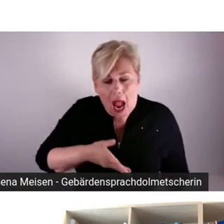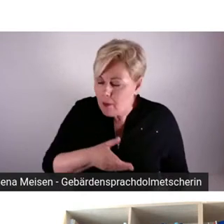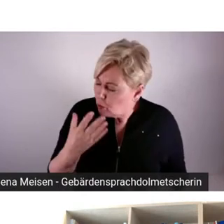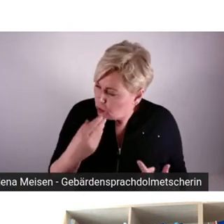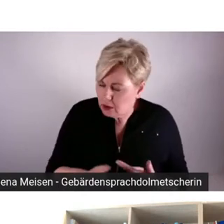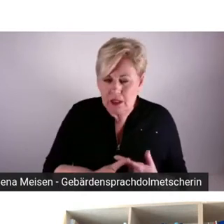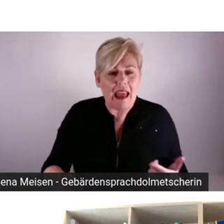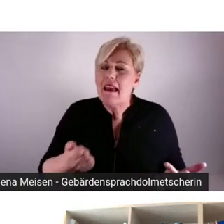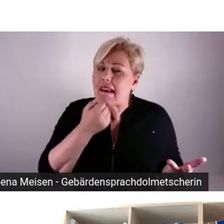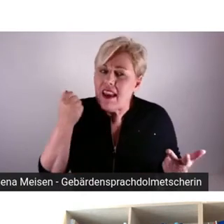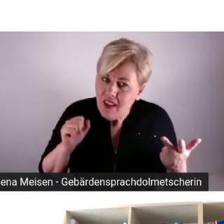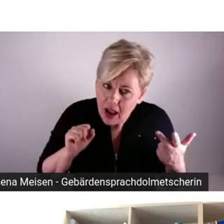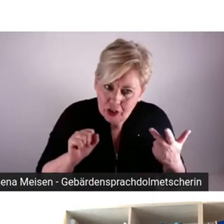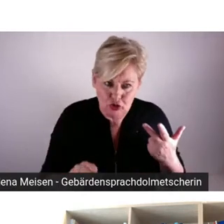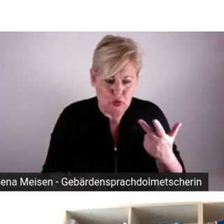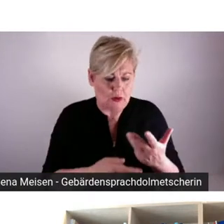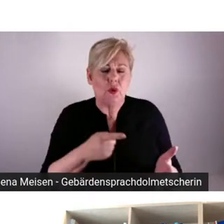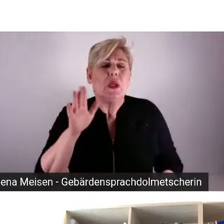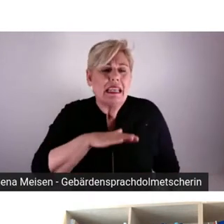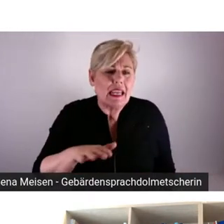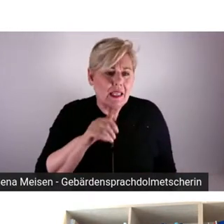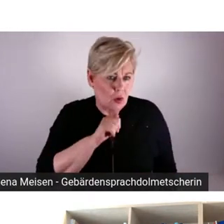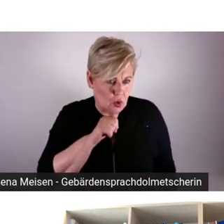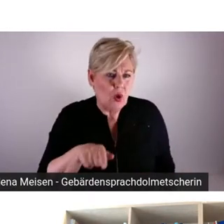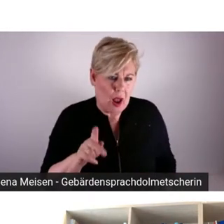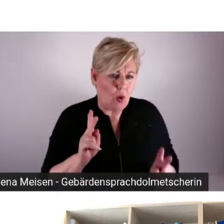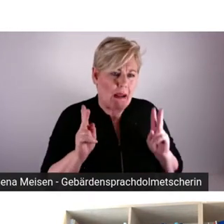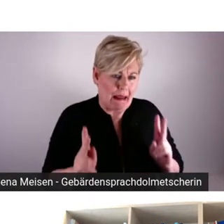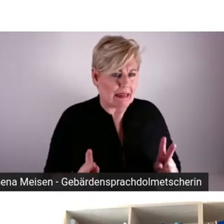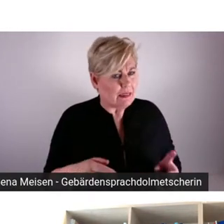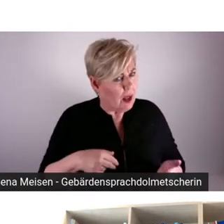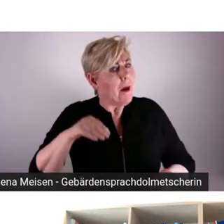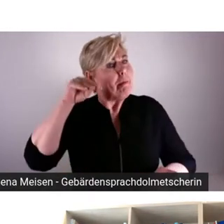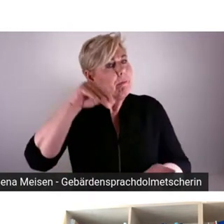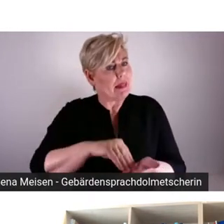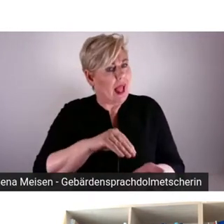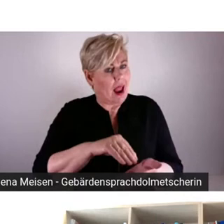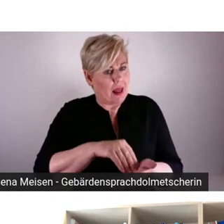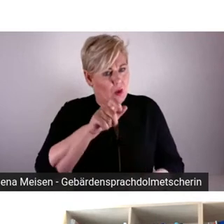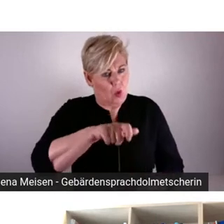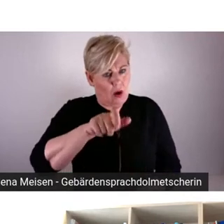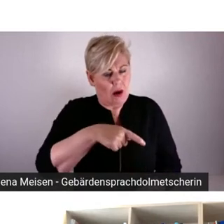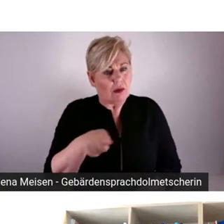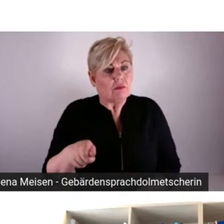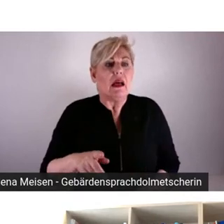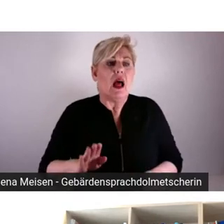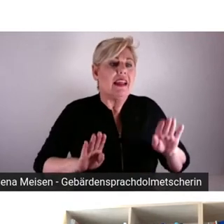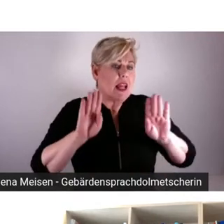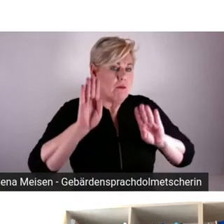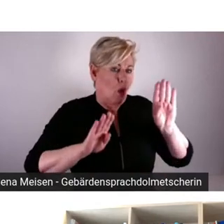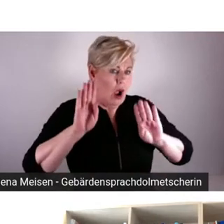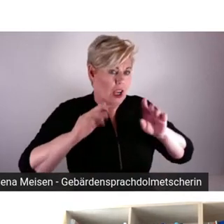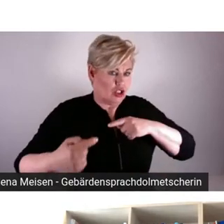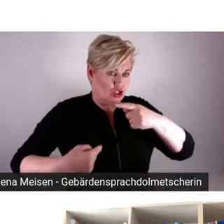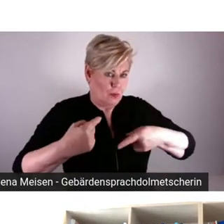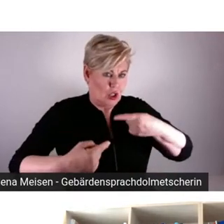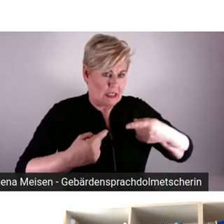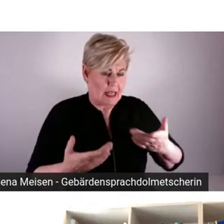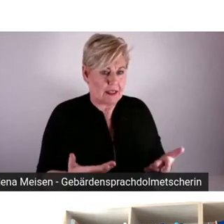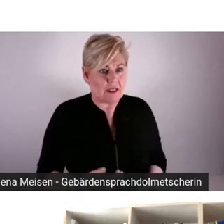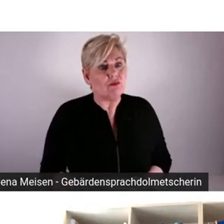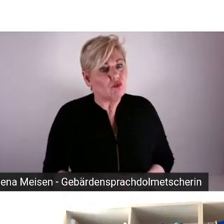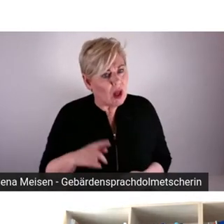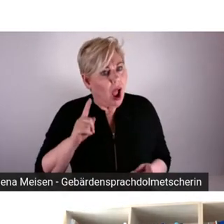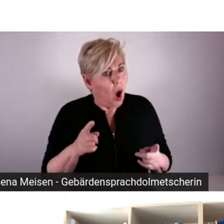geschützt zu werden. Und natürlich haben Kinder und Jugendliche auch das Recht, beteiligt zu werden an demokratischen Prozessen und darüber